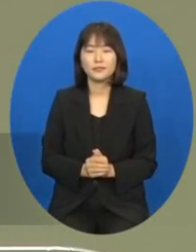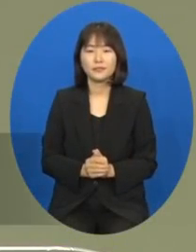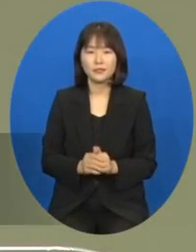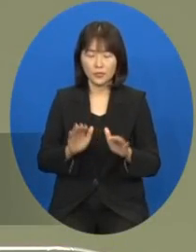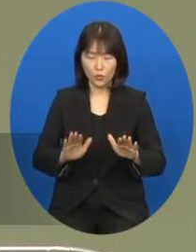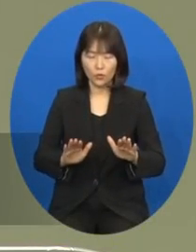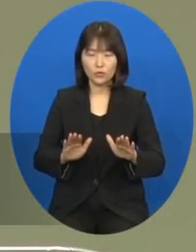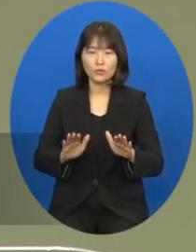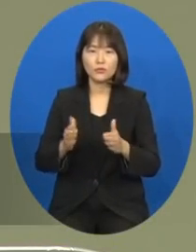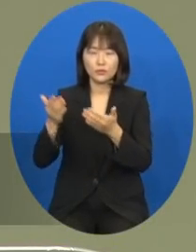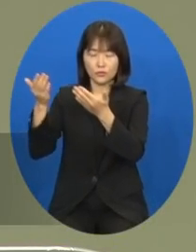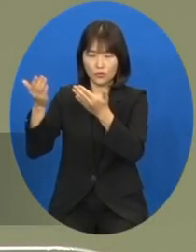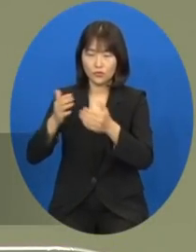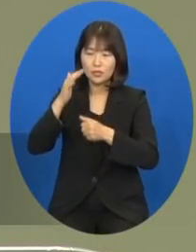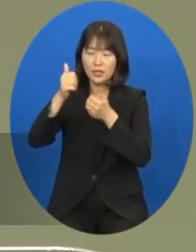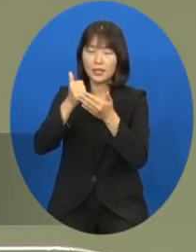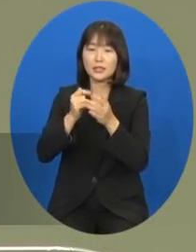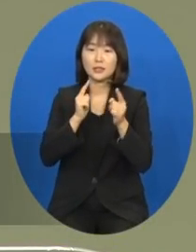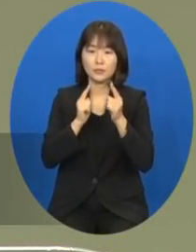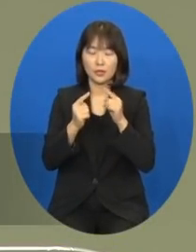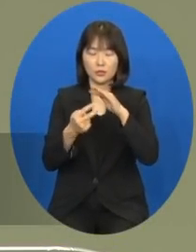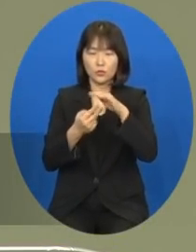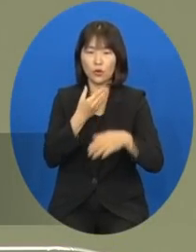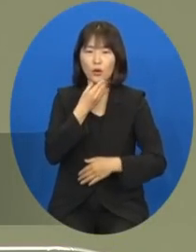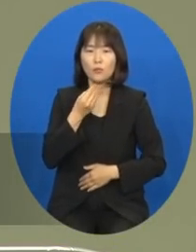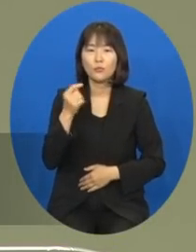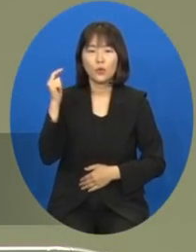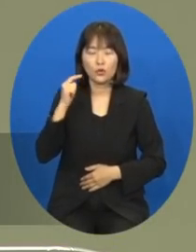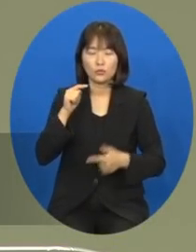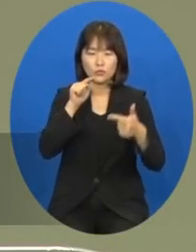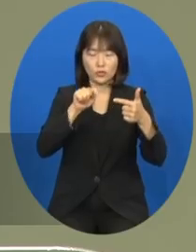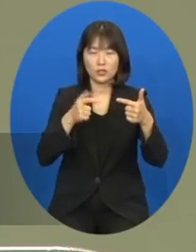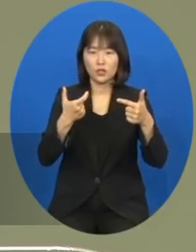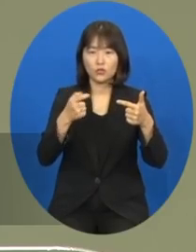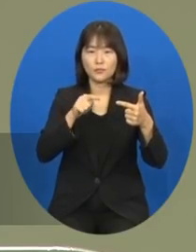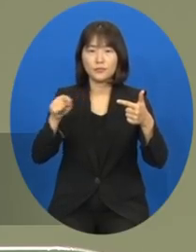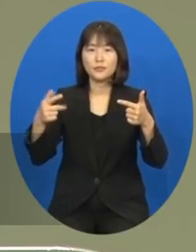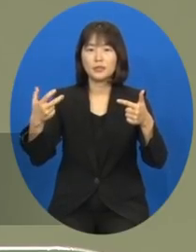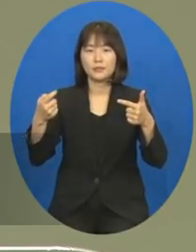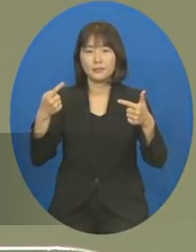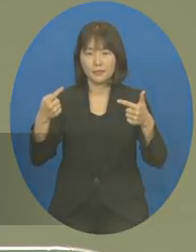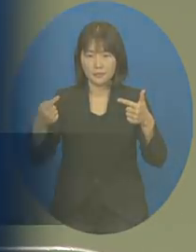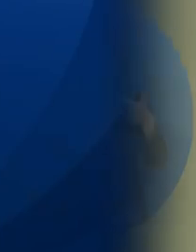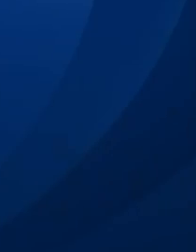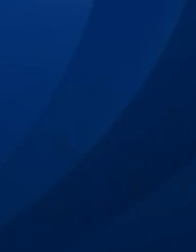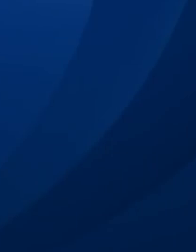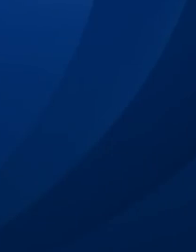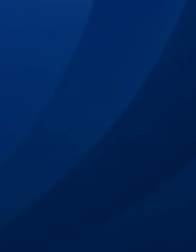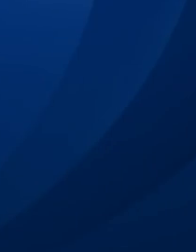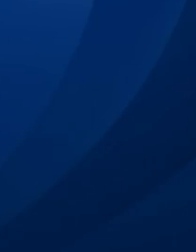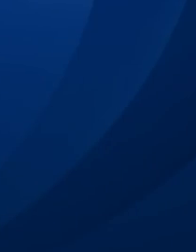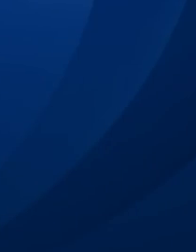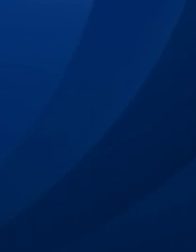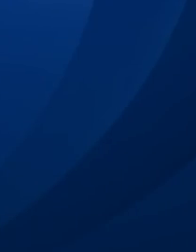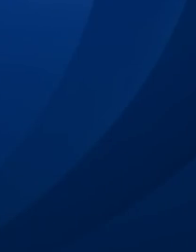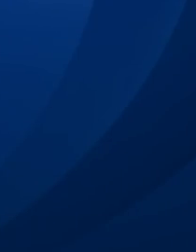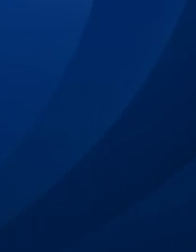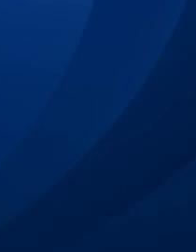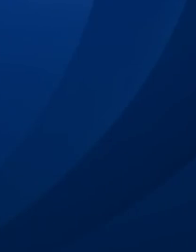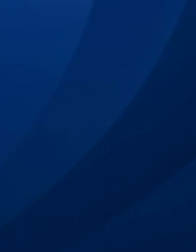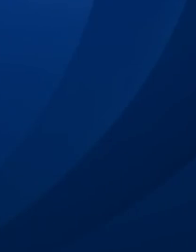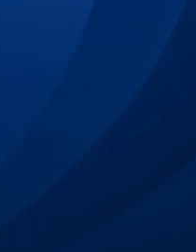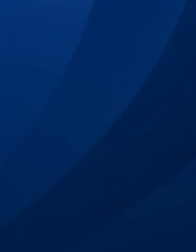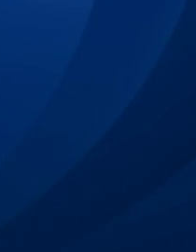오늘 우리에게 허락하신 않은 말씀은 요한복음 죽장 60 절에서 7 11절 말씀 입니다 예수의